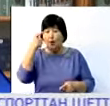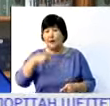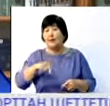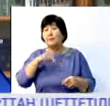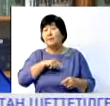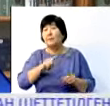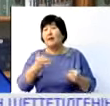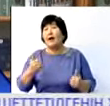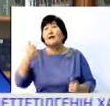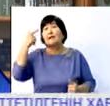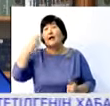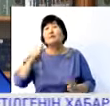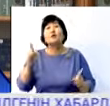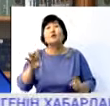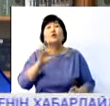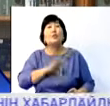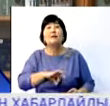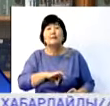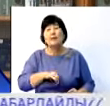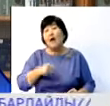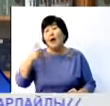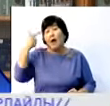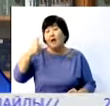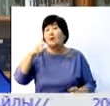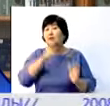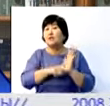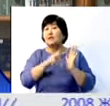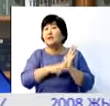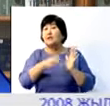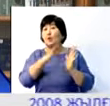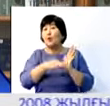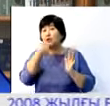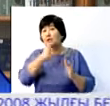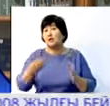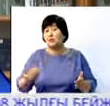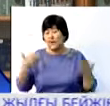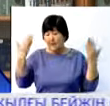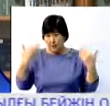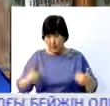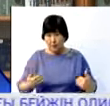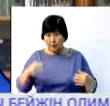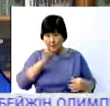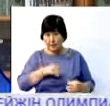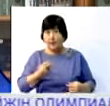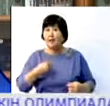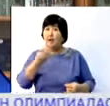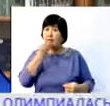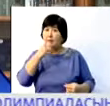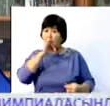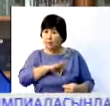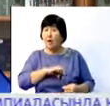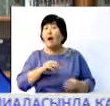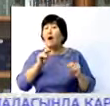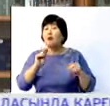Біз қазір ғылымды не үшін пайдаланып отырмыз? Біз ғылымды қазір 70-80-90 жыл өмір сүретін денем үшін пайдаланып отырмыз да, құлқым тамағым үшін.